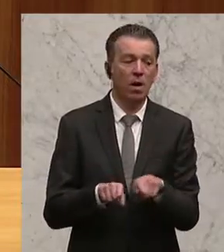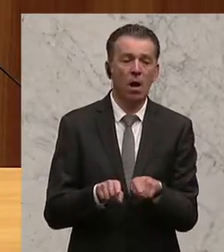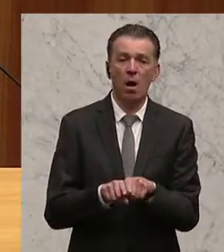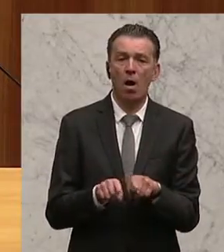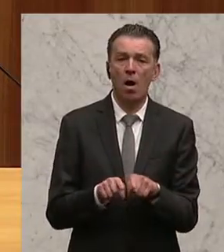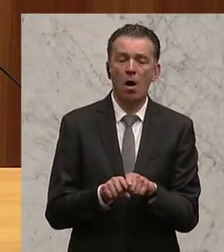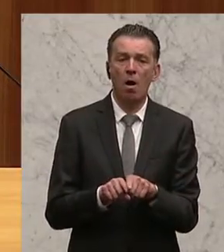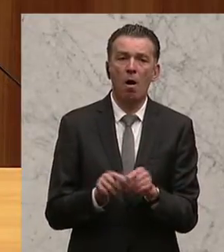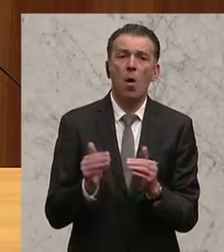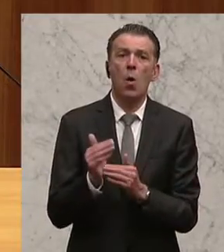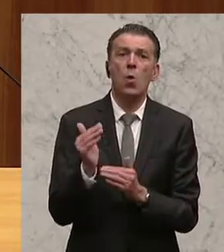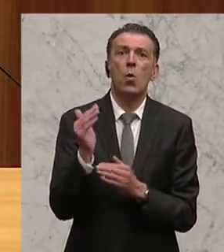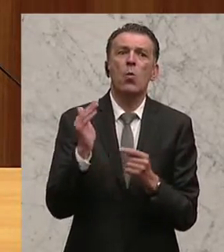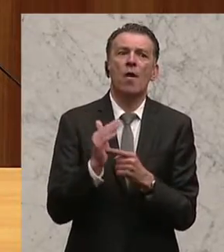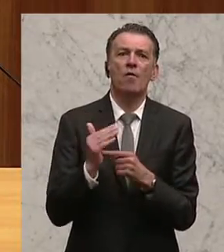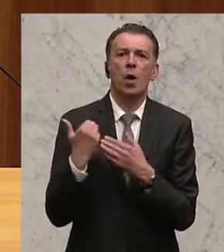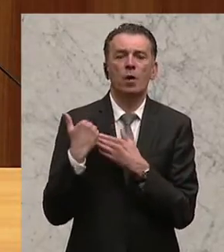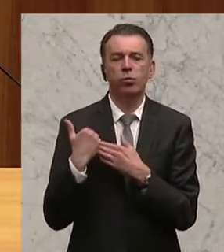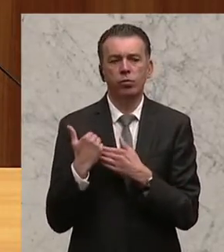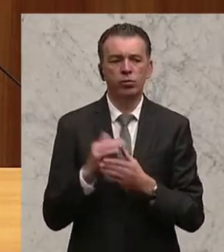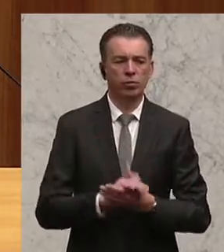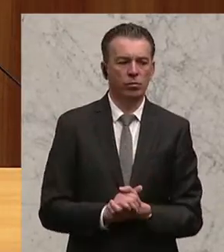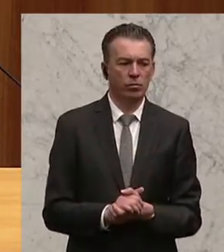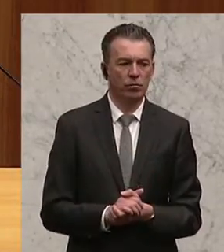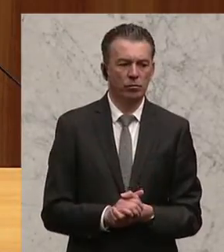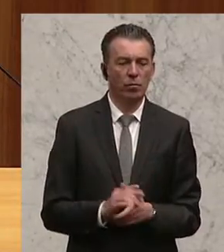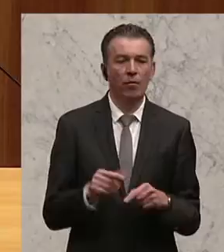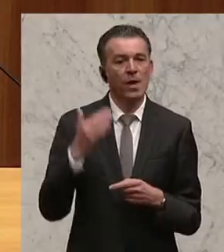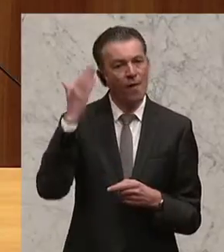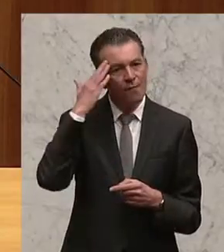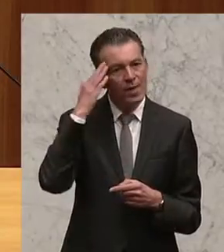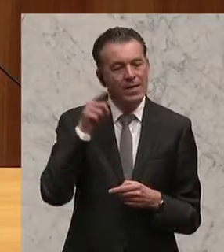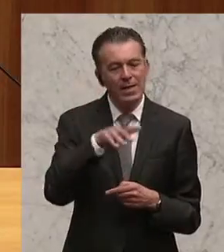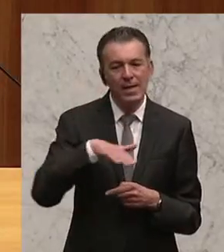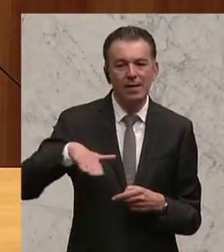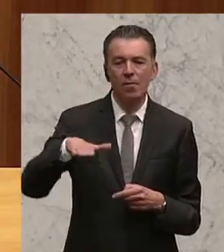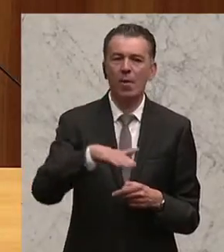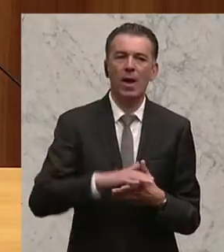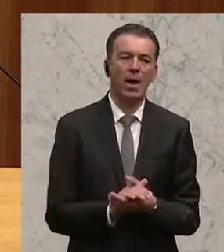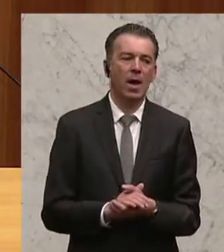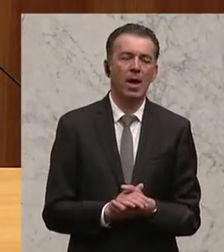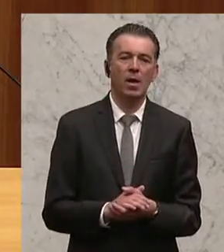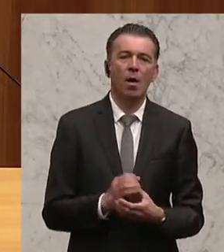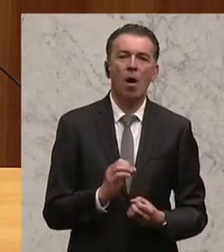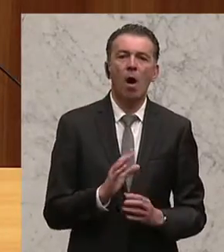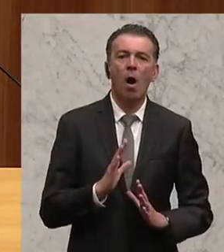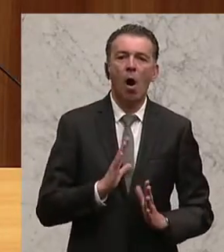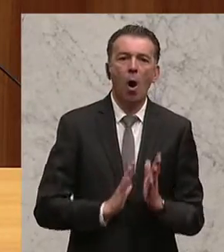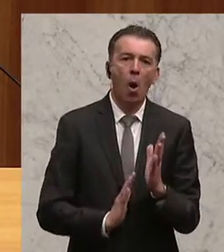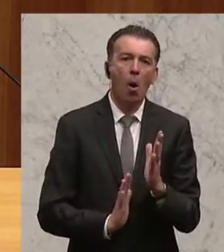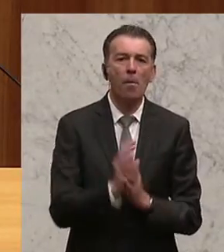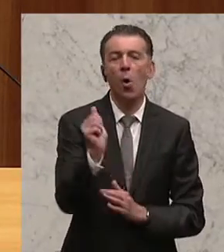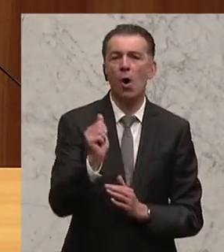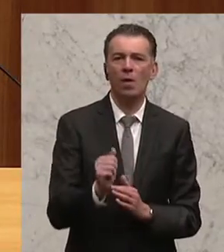in massive Überforderungssituationen kommt. Wir wissen, dass in diesem Bereich Burnout